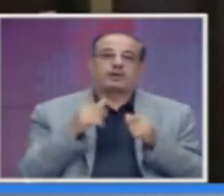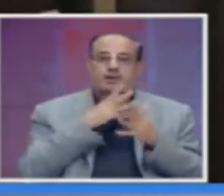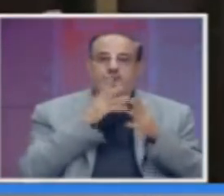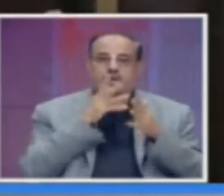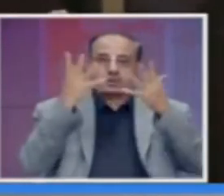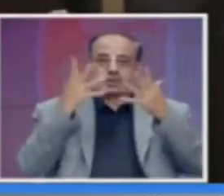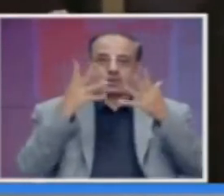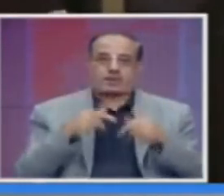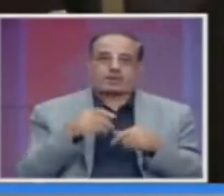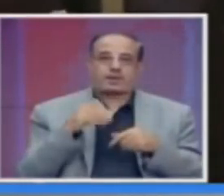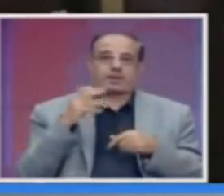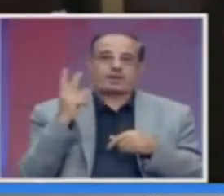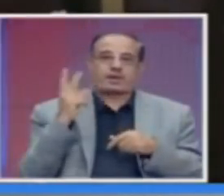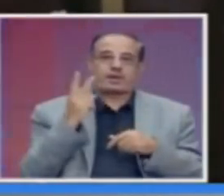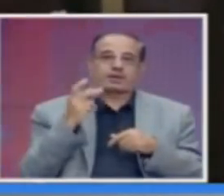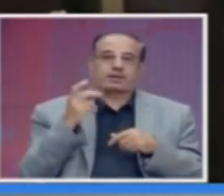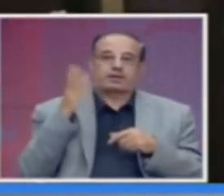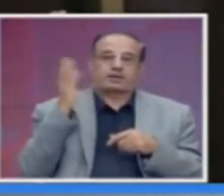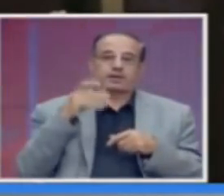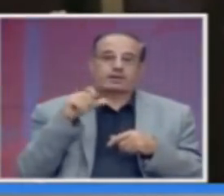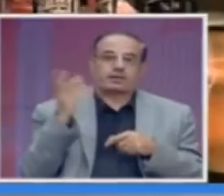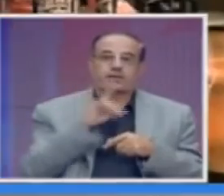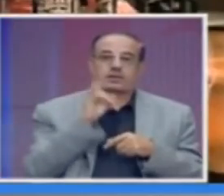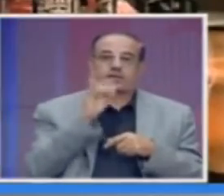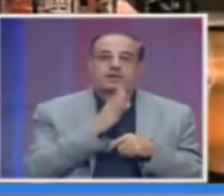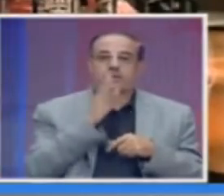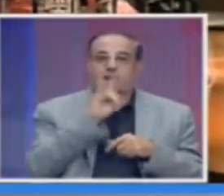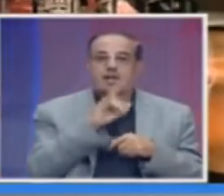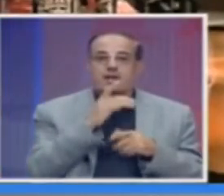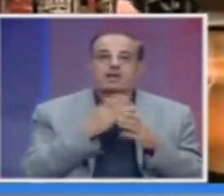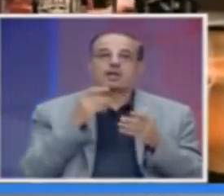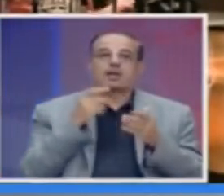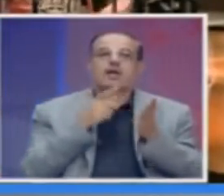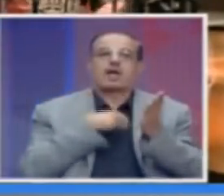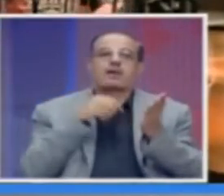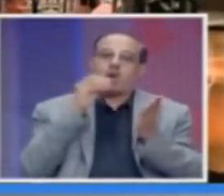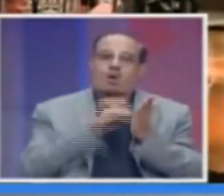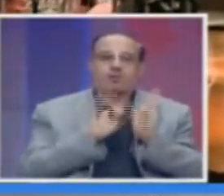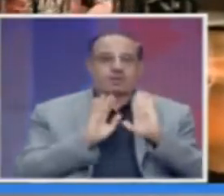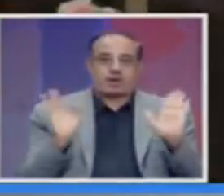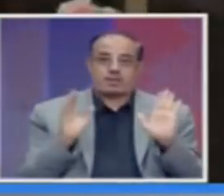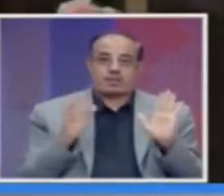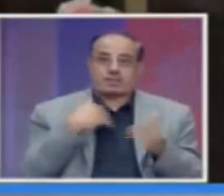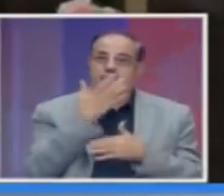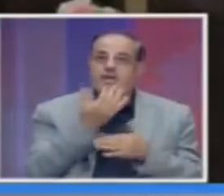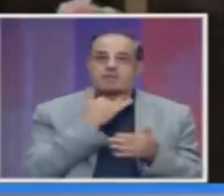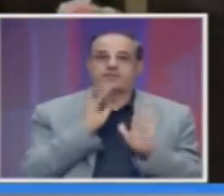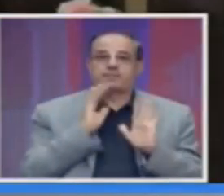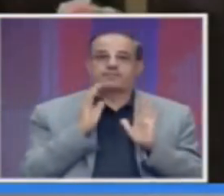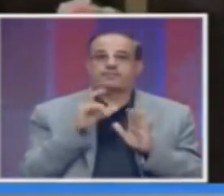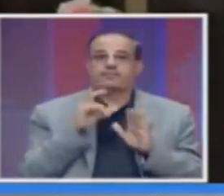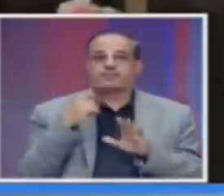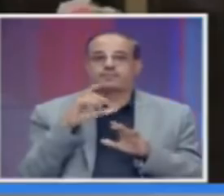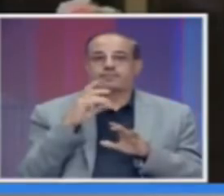النهائية، 30 أو 27 سبتمبر لـ10/10 كان ميعاد التسجيل المواطنين على موقع الهيئة، 19